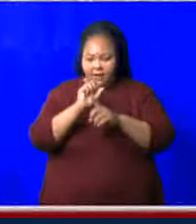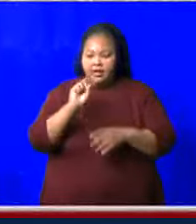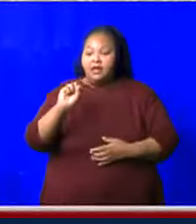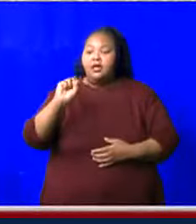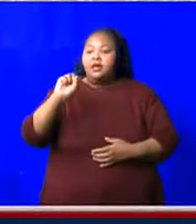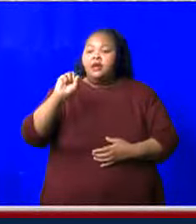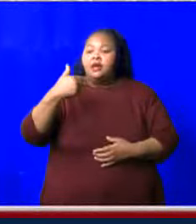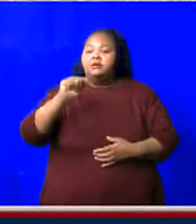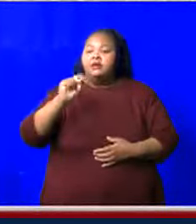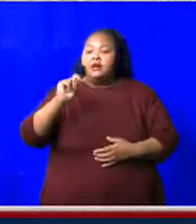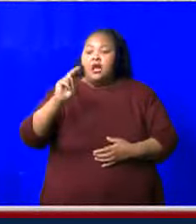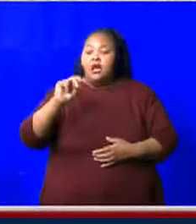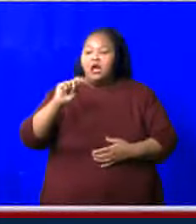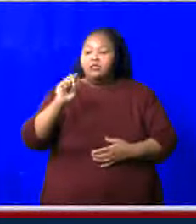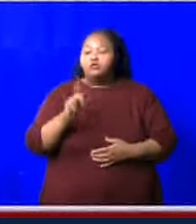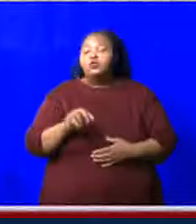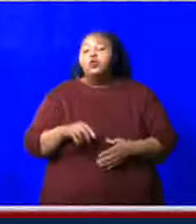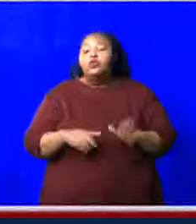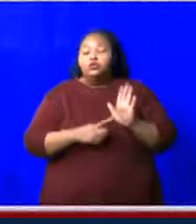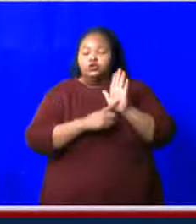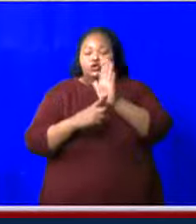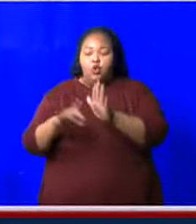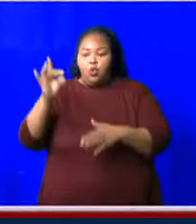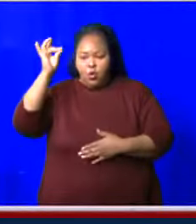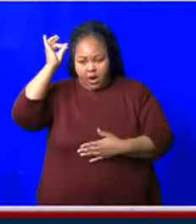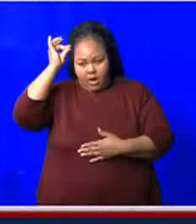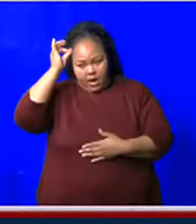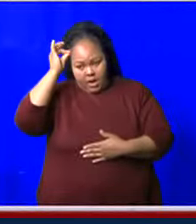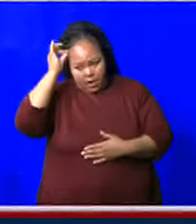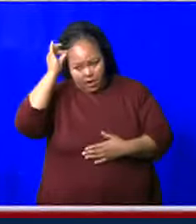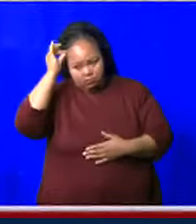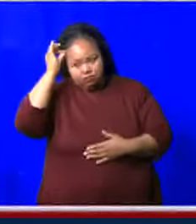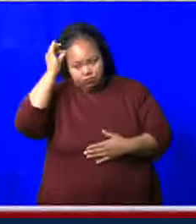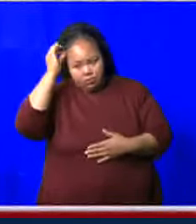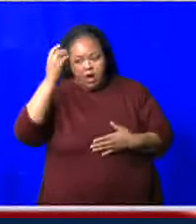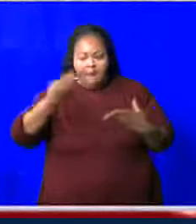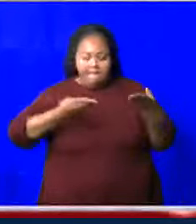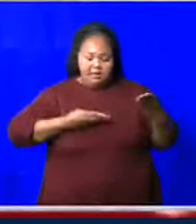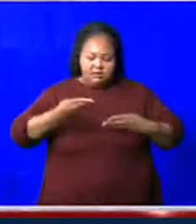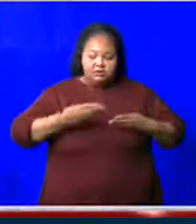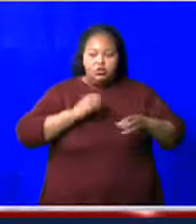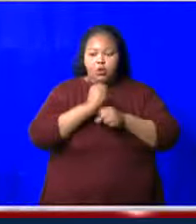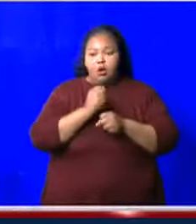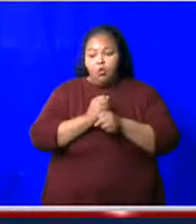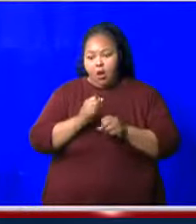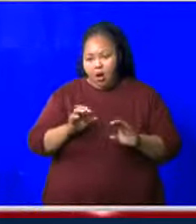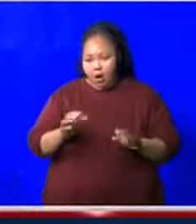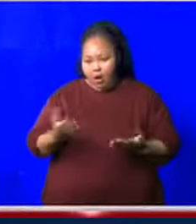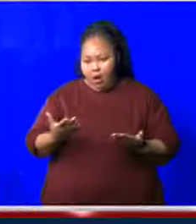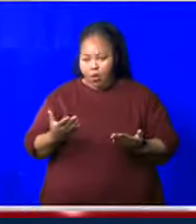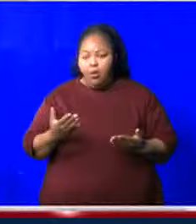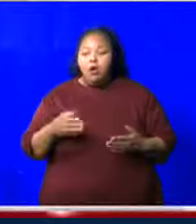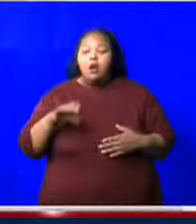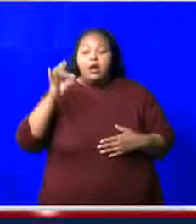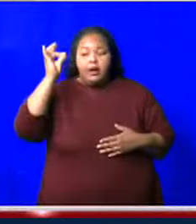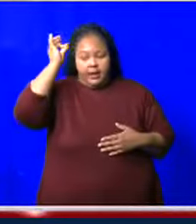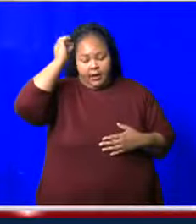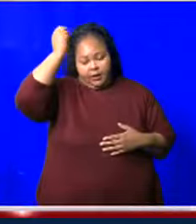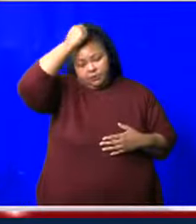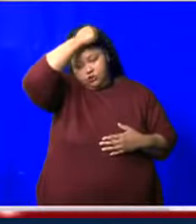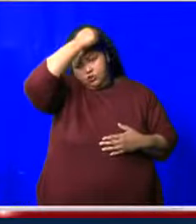lechaze kabanti ngekusebenza kwale nkampani leyakha imikhicito isebenzisa inyama. Ingwenyama ichaza ukuthi le nkampani yavulwa inkosi